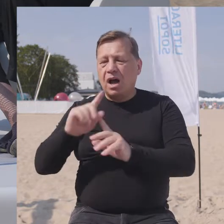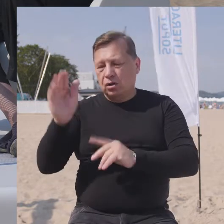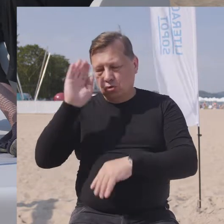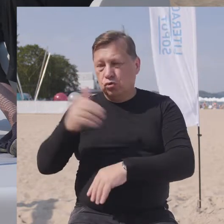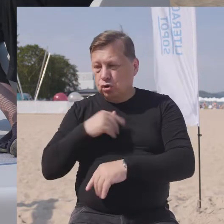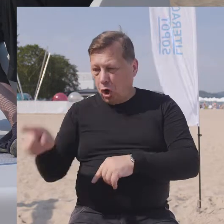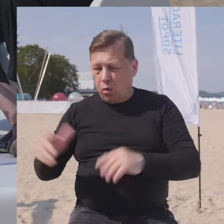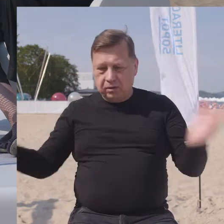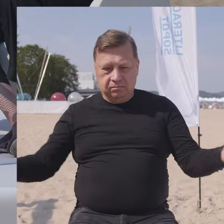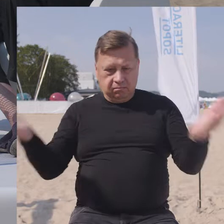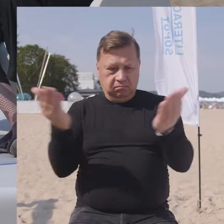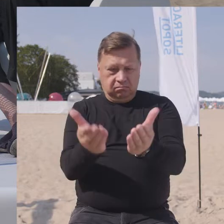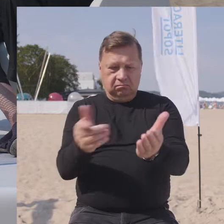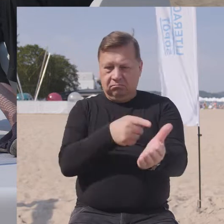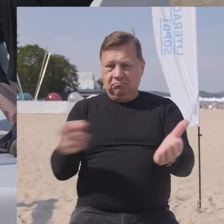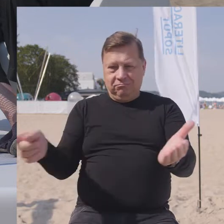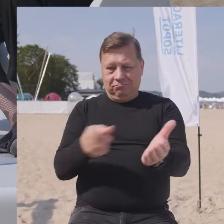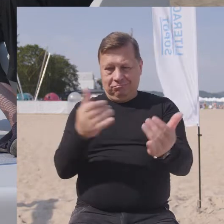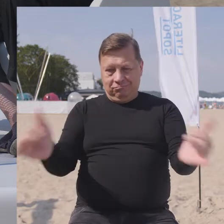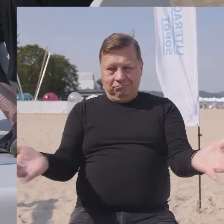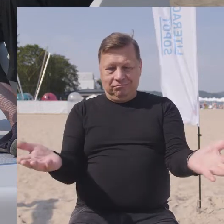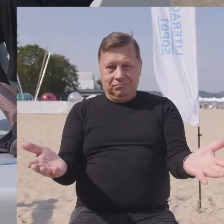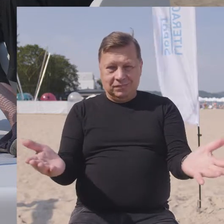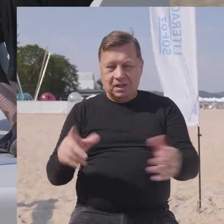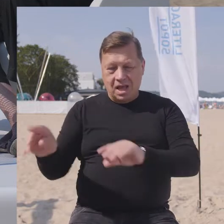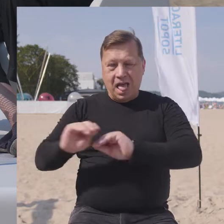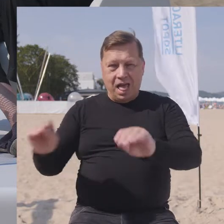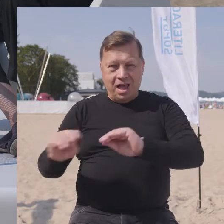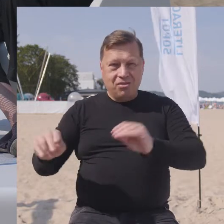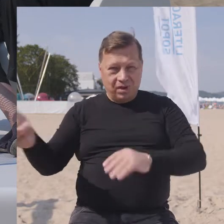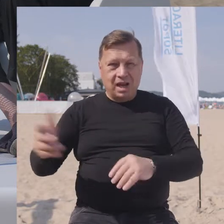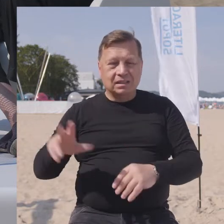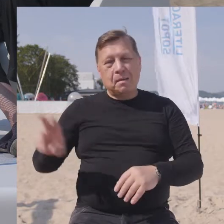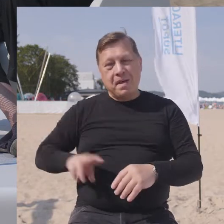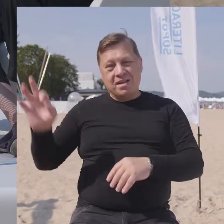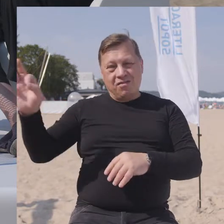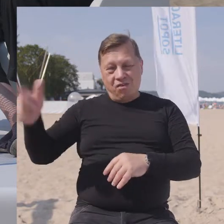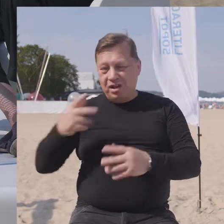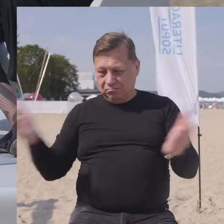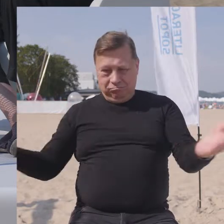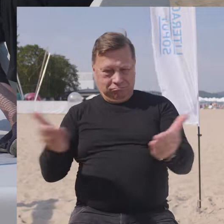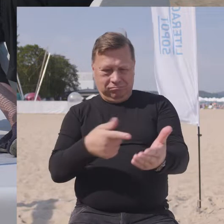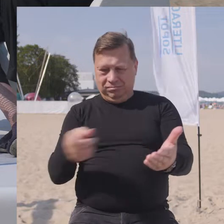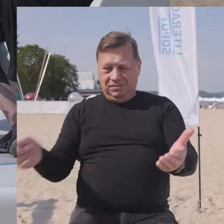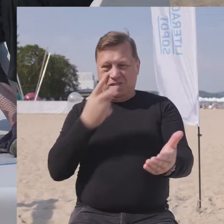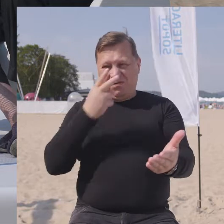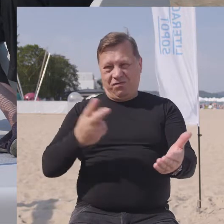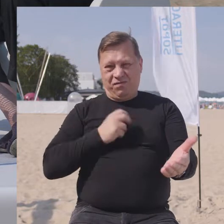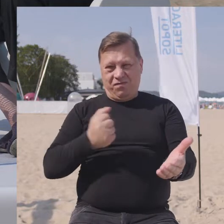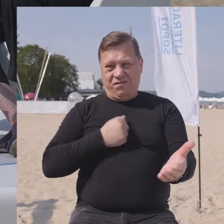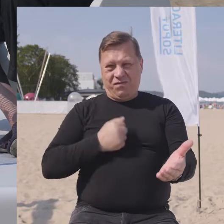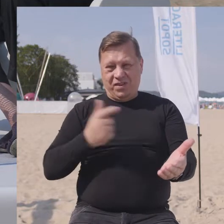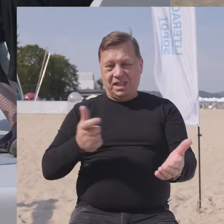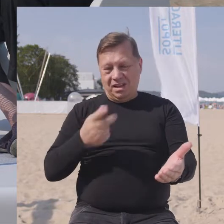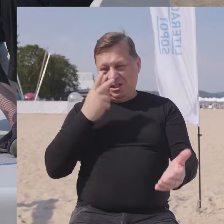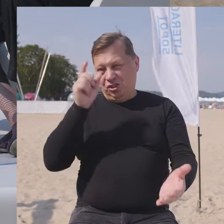w naszej edukacji, przynajmniej no właśnie tej ministerialnej, no to szybko możemy zobaczyć, że tak